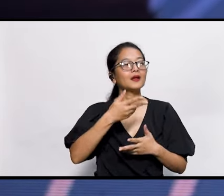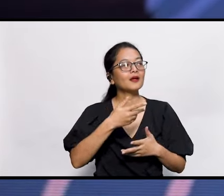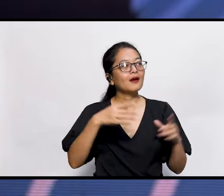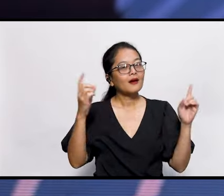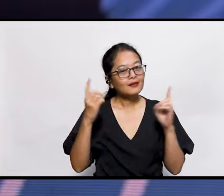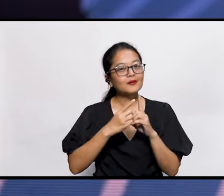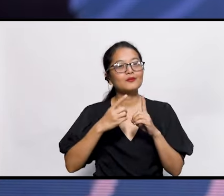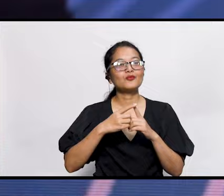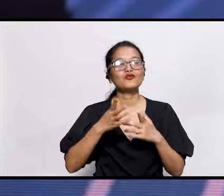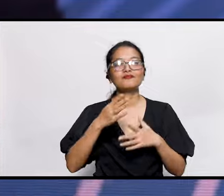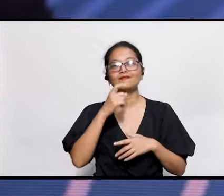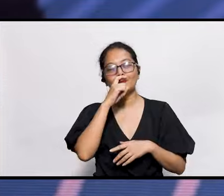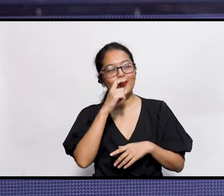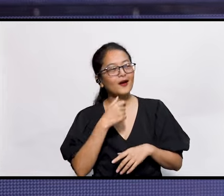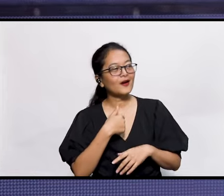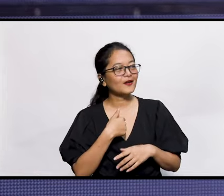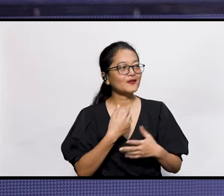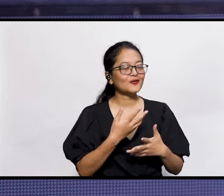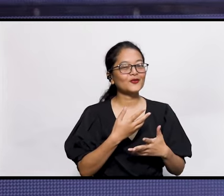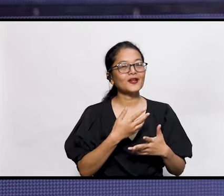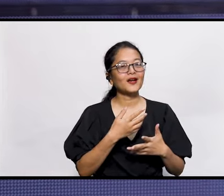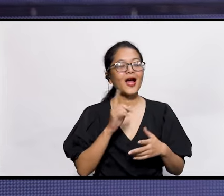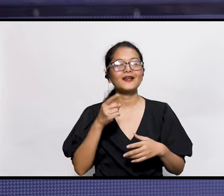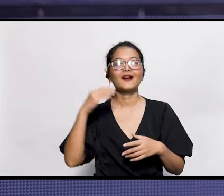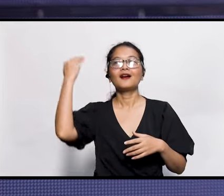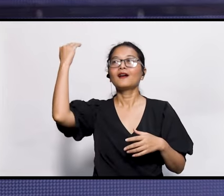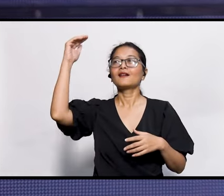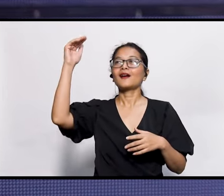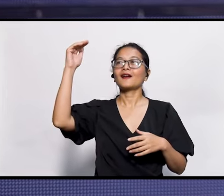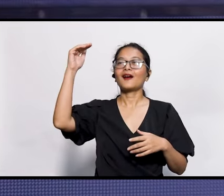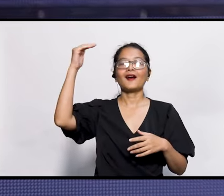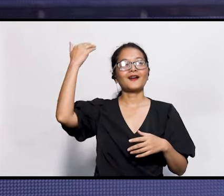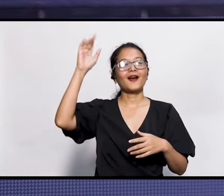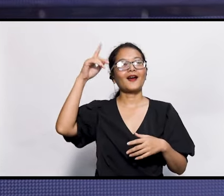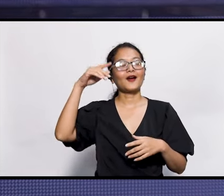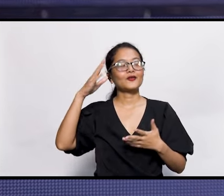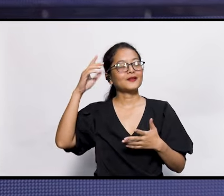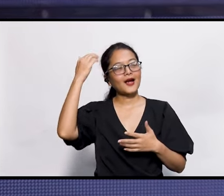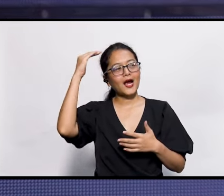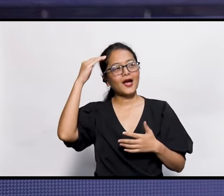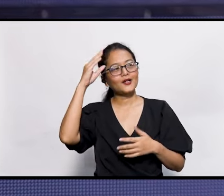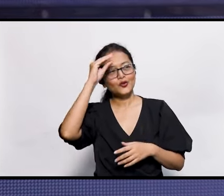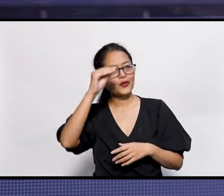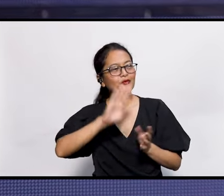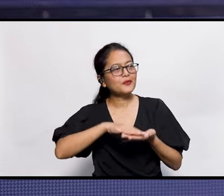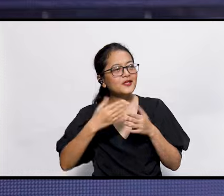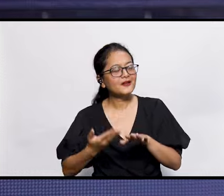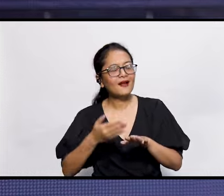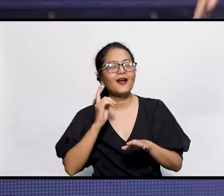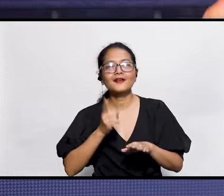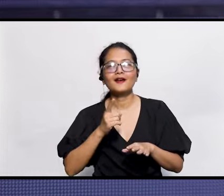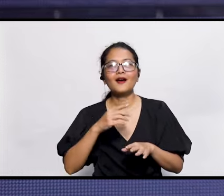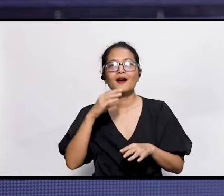lalu dia lihat the Sounds yang heavenly Sounds yang begitu megahnya dia enggak mau